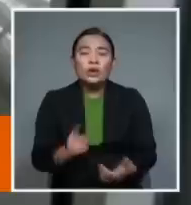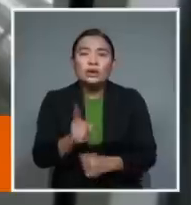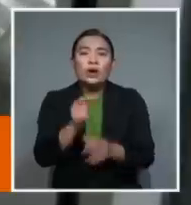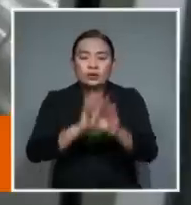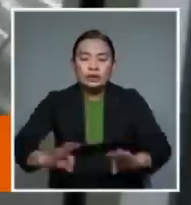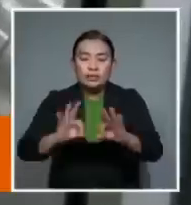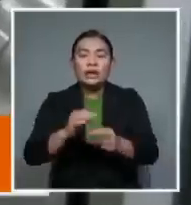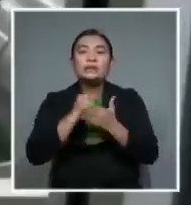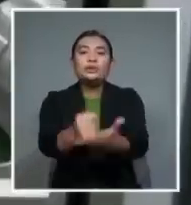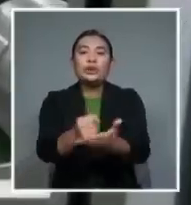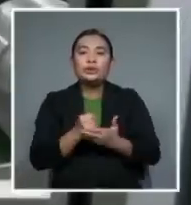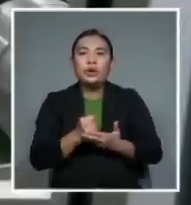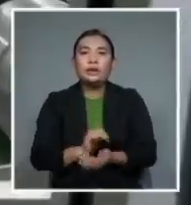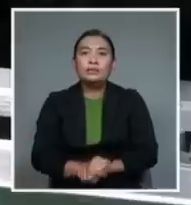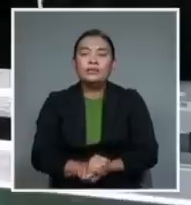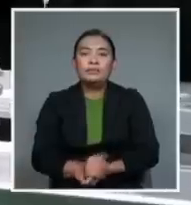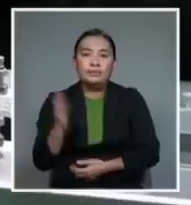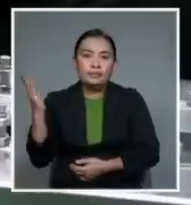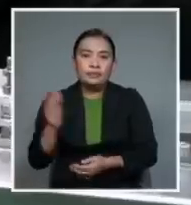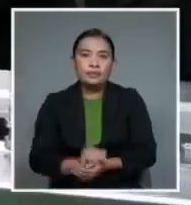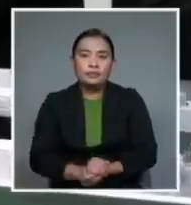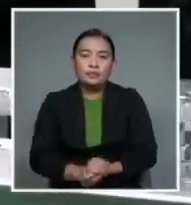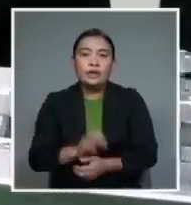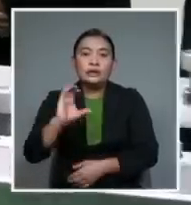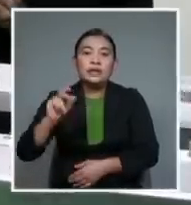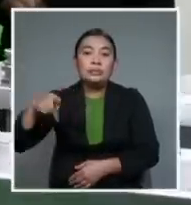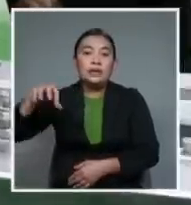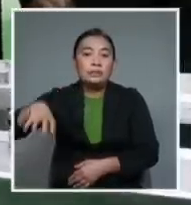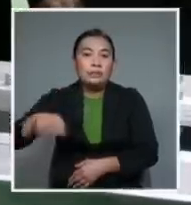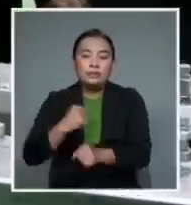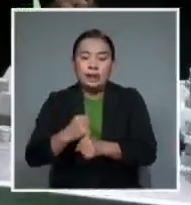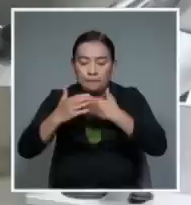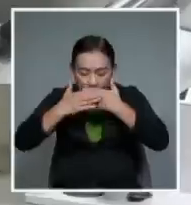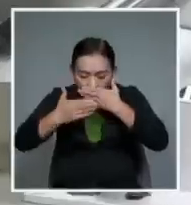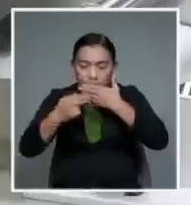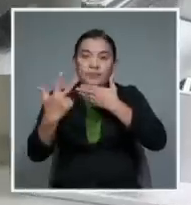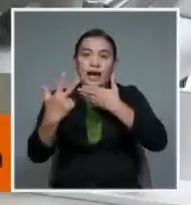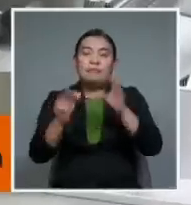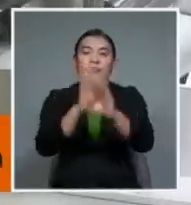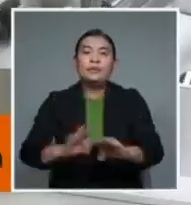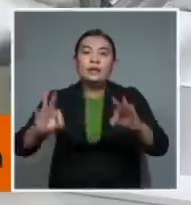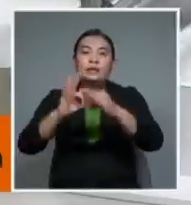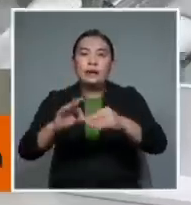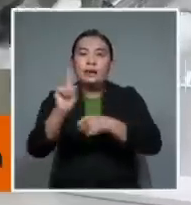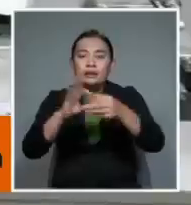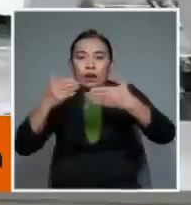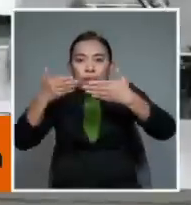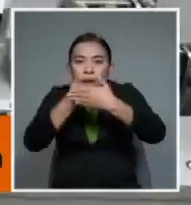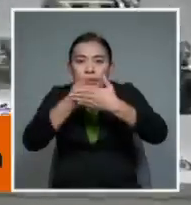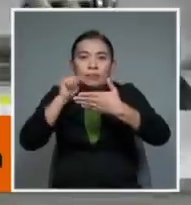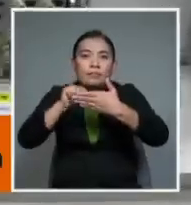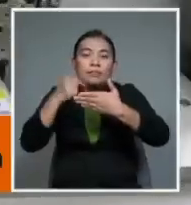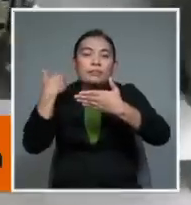ครับ สำหรับหน้ากากอนามัยทางการแพทย์ที่ CP ผลิตค่ะมี3ชั้นโดยมีวัตถุดิบสำคัญคือแผ่นกั้นเชื้อโรคหรือเมลโบ